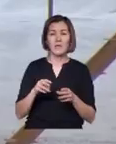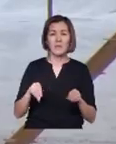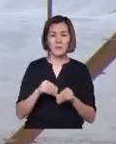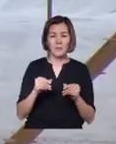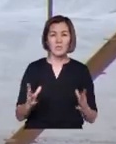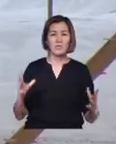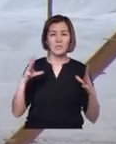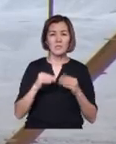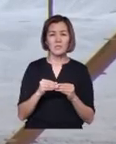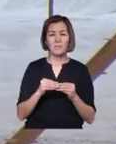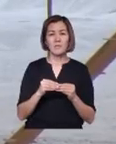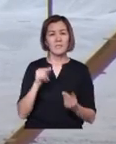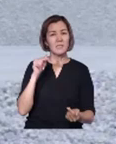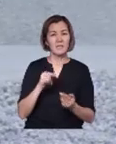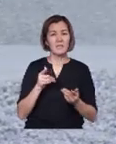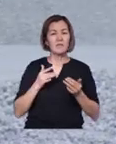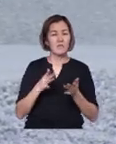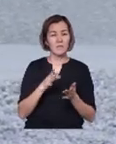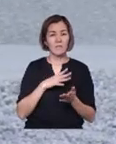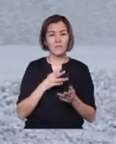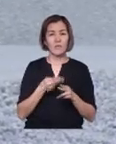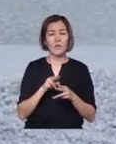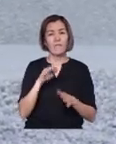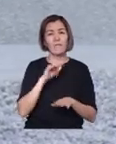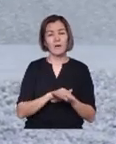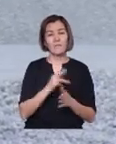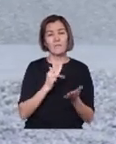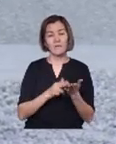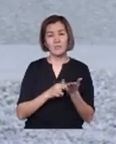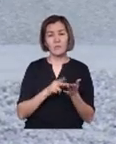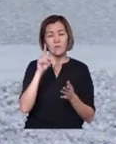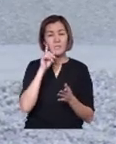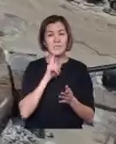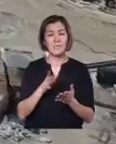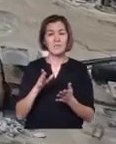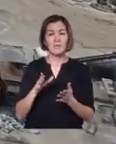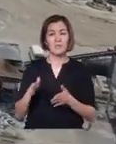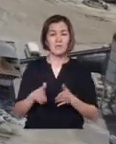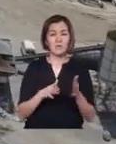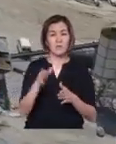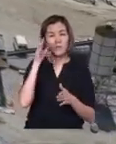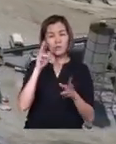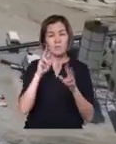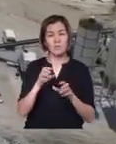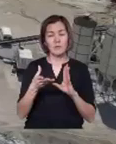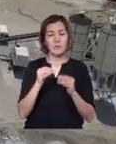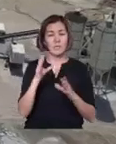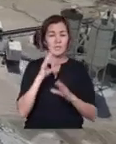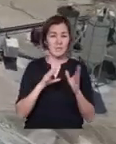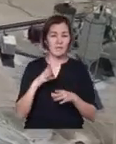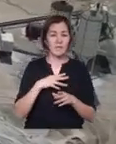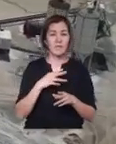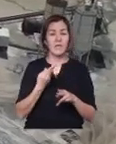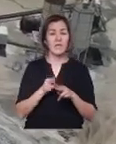дорожно-строительных и ремонтных работ, не соответствуют стандартам. Этот факт подтверждают и сотрудники Казахстанского дорожного научно-исследовательского института. А